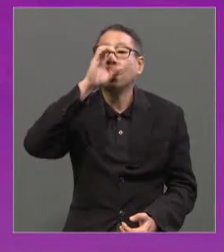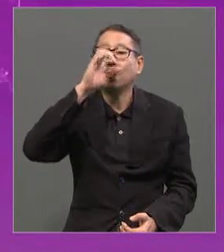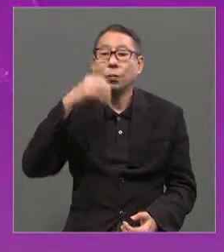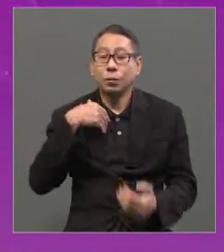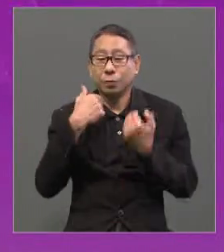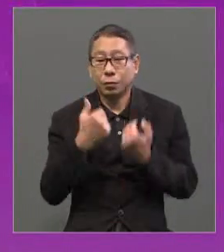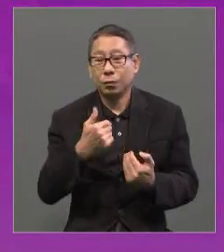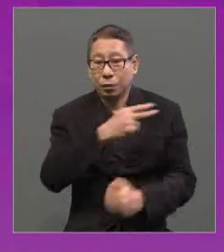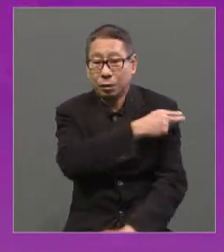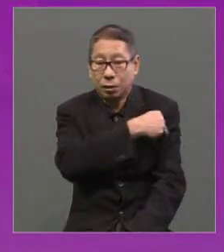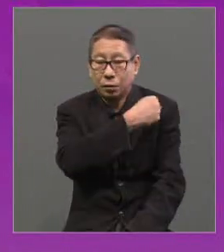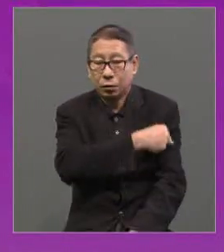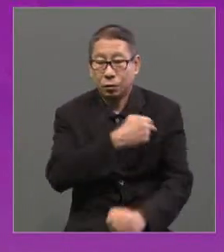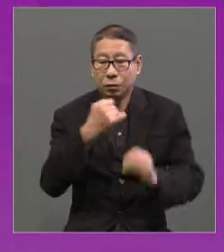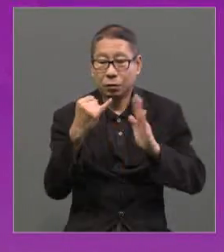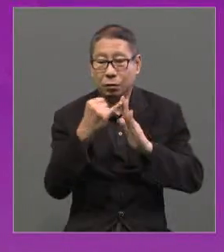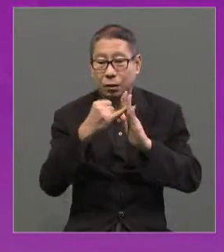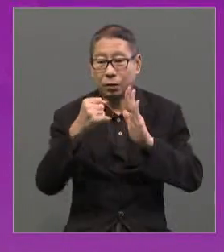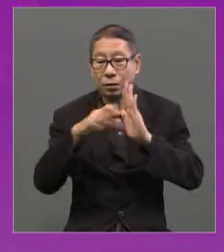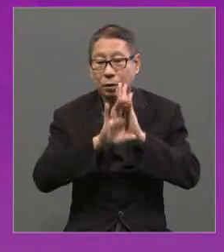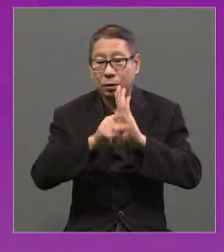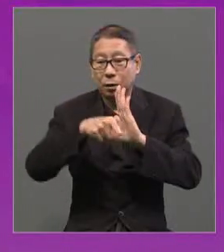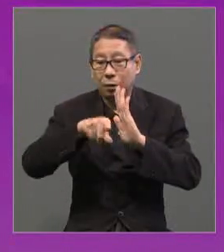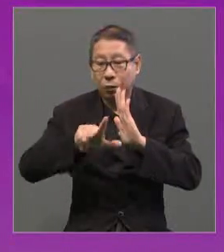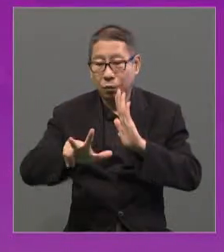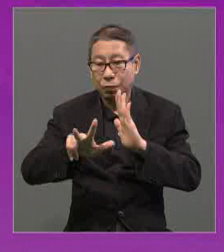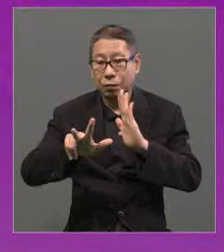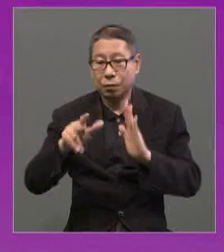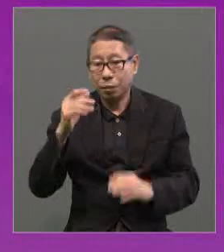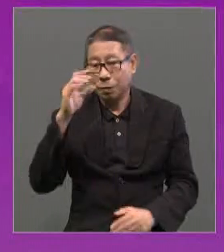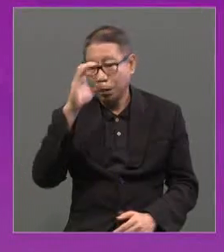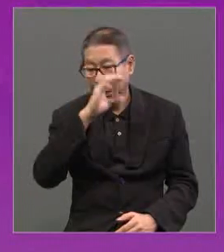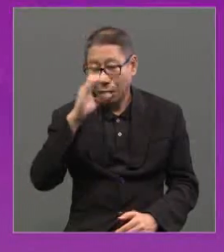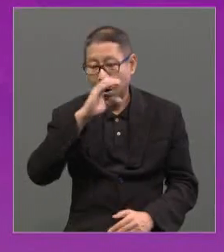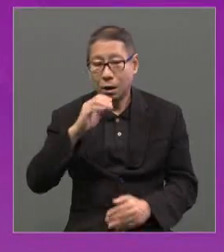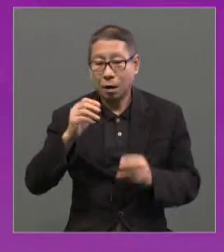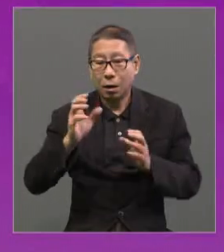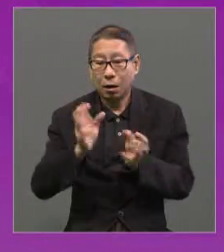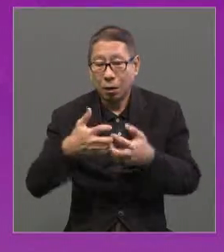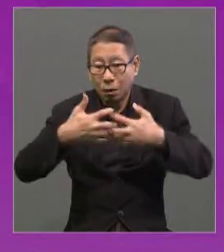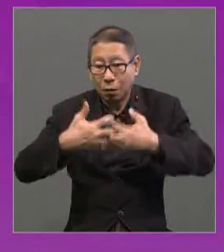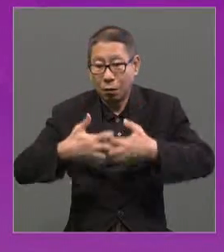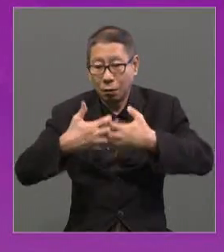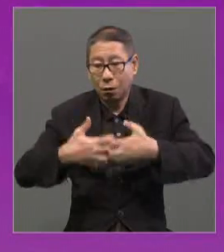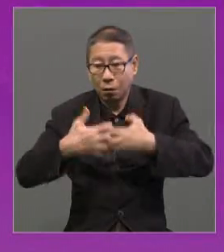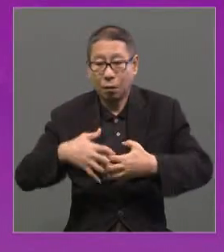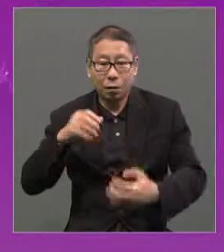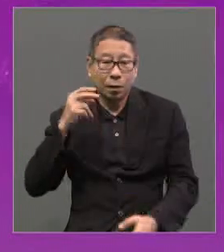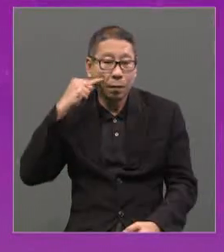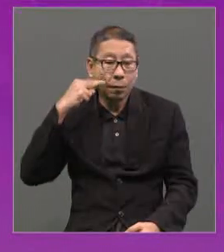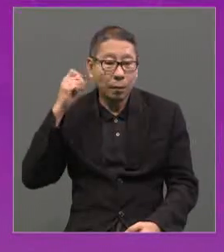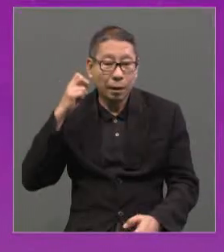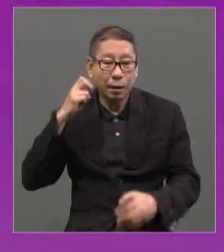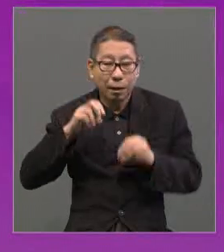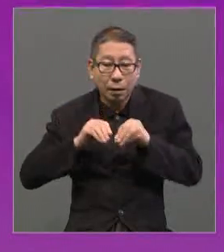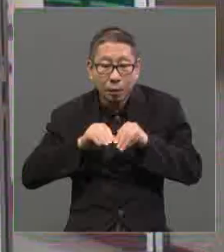ราะฉะนั้นตอนนี้สาธารณสุขจังหวัดชัยภูมิเนี่ยเขาเร่งไปหาแหล่งที่มาตามโรงงานน้ำแข็งต่างๆแล้วว่ามันปนเปื้อนจากตรงไหนแล้วมันกระจาย